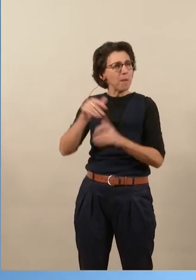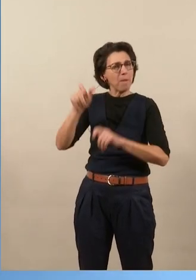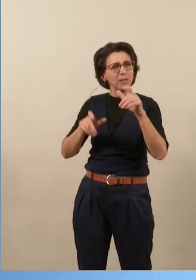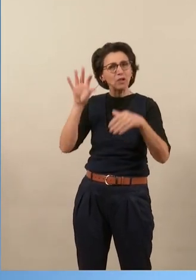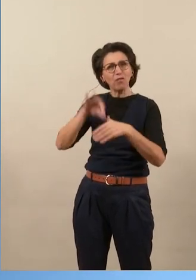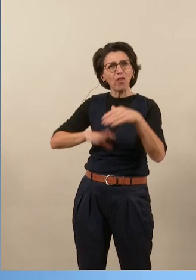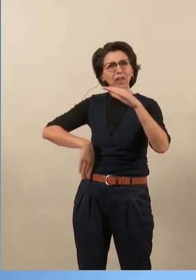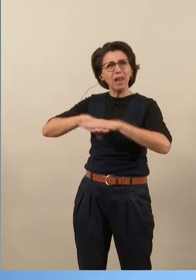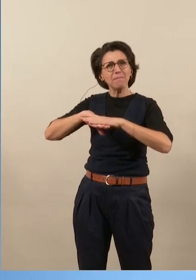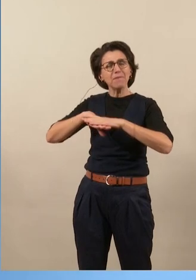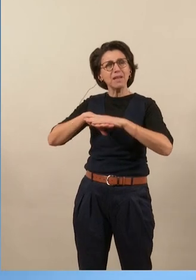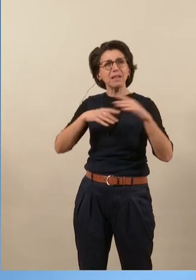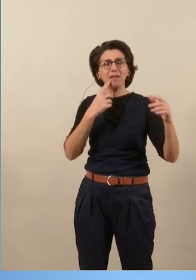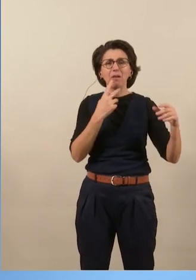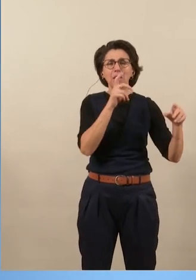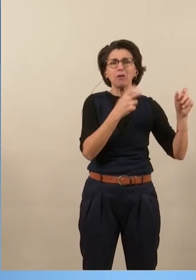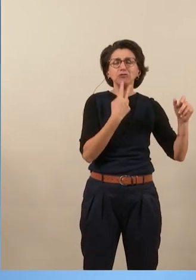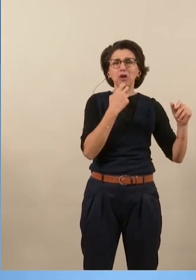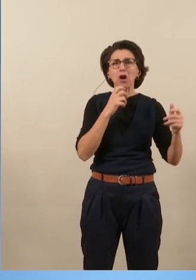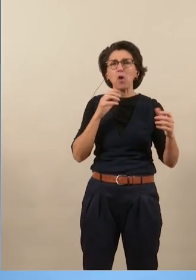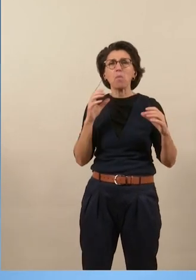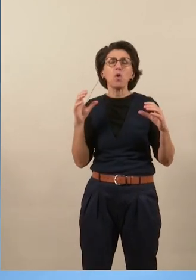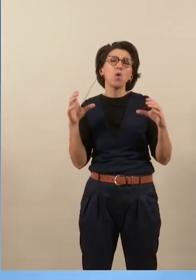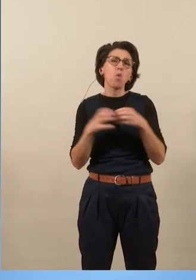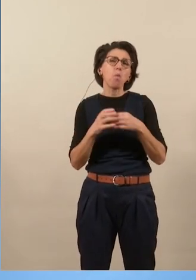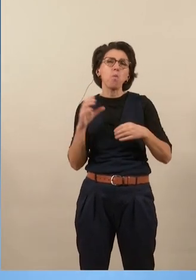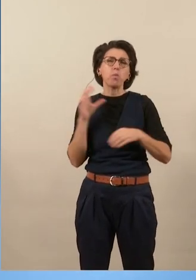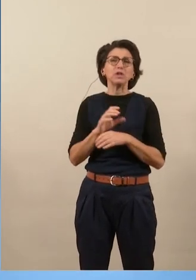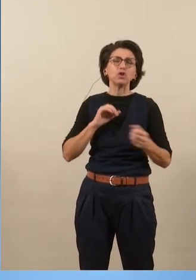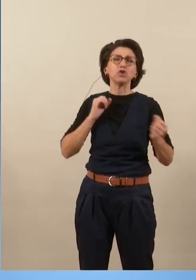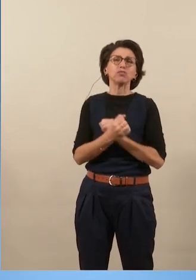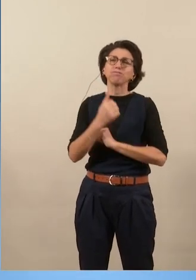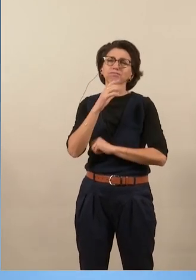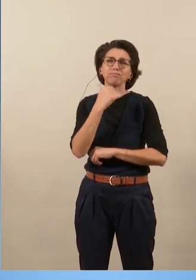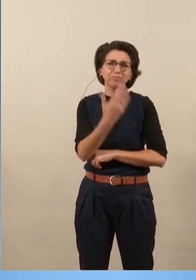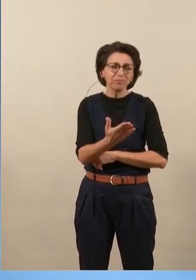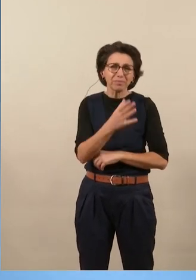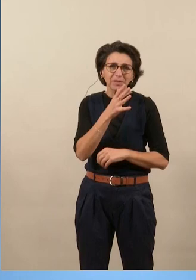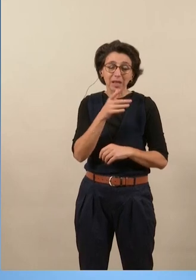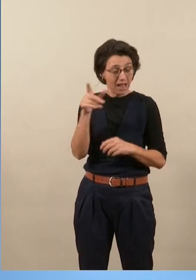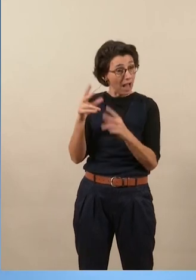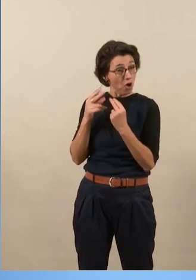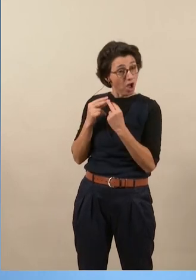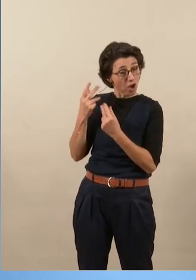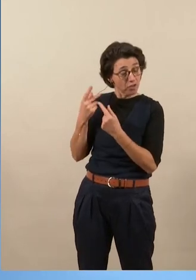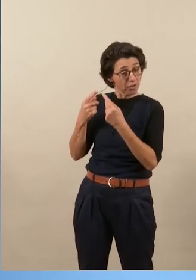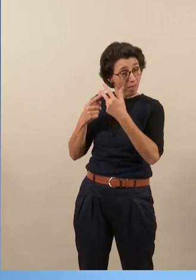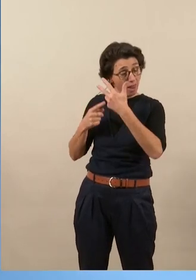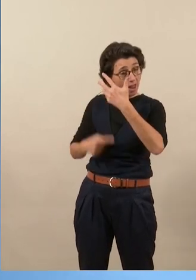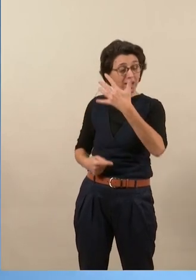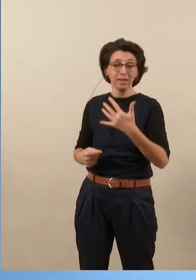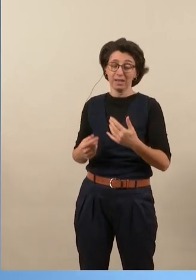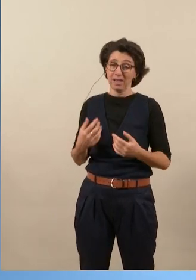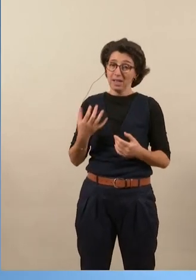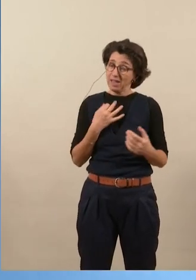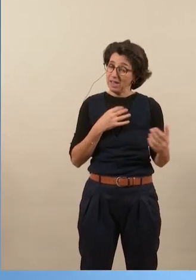citoyens de de de changer vos positions et il racontait que il racontait que la façon dont Éric Piol